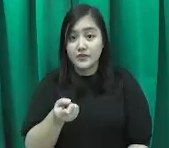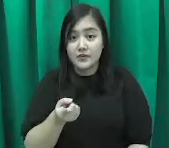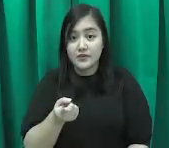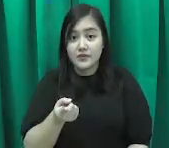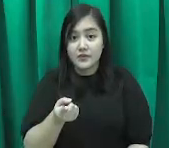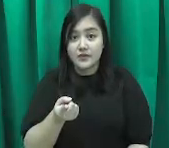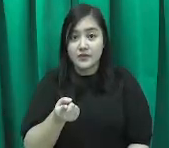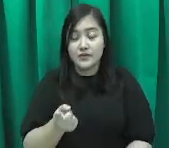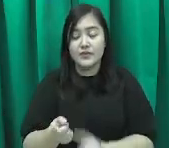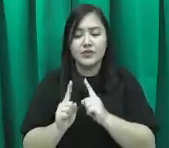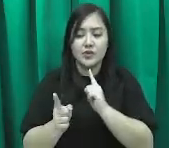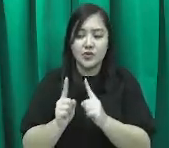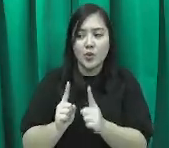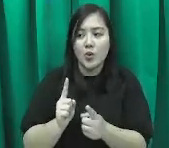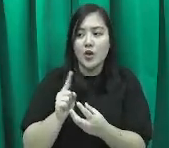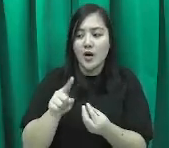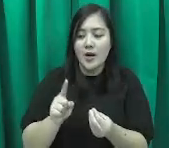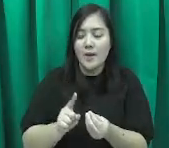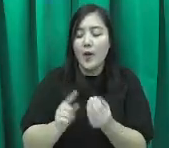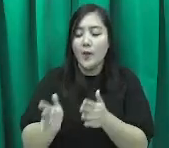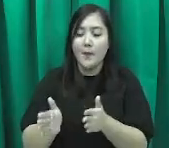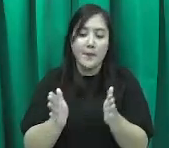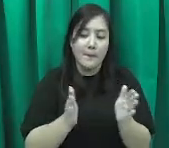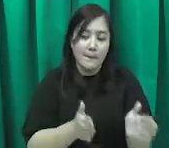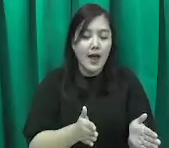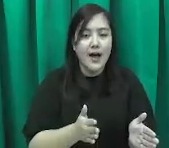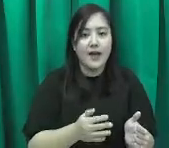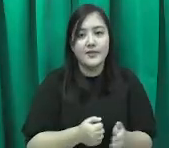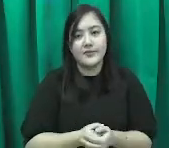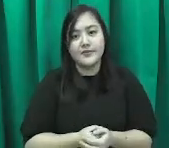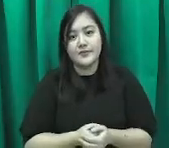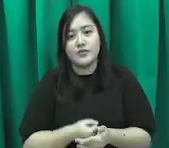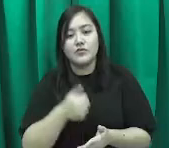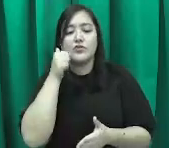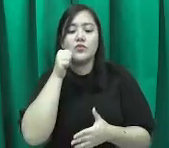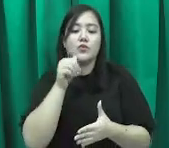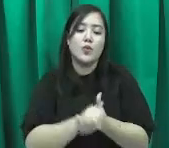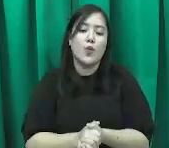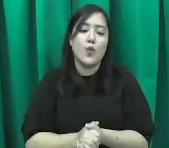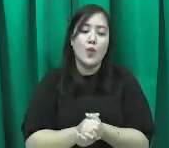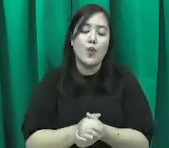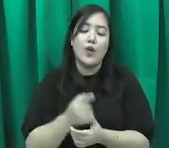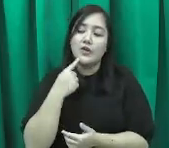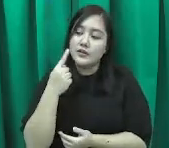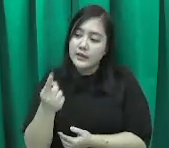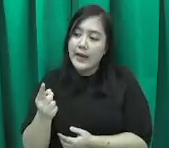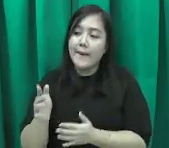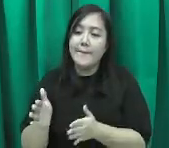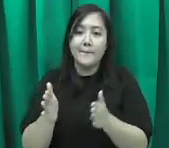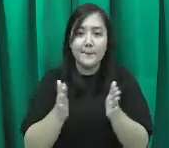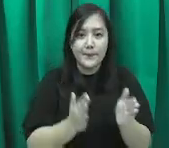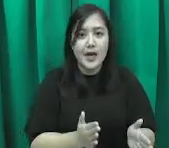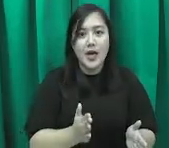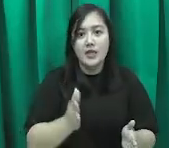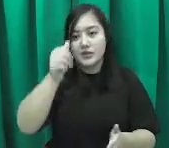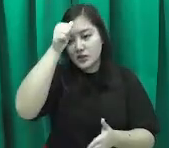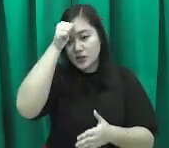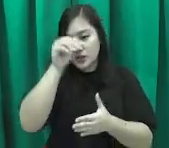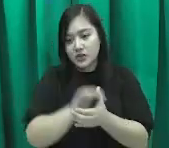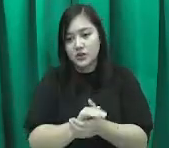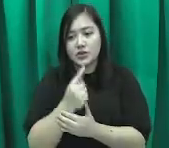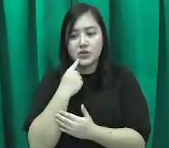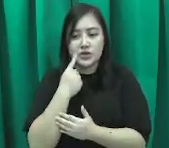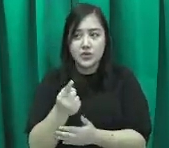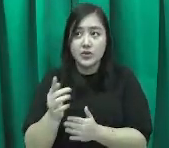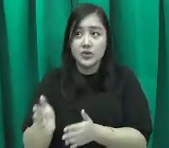ko. Di ba, ito yung sasabihin ng lalaki. At ganun din yung sasabihin ng babae. At isalam ninyong dalawa kung ano yung ano ninyo. Dito yung sa gusto atin, ninyo ma'am, at